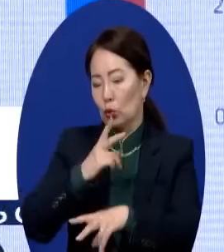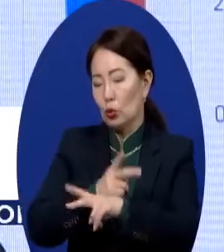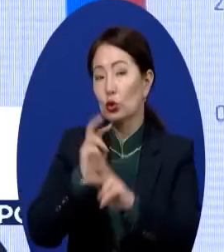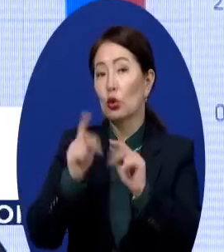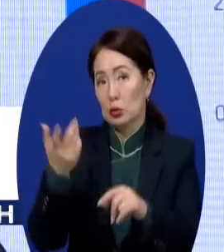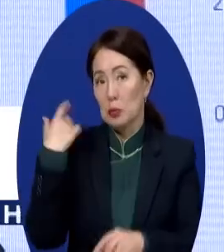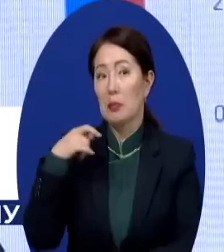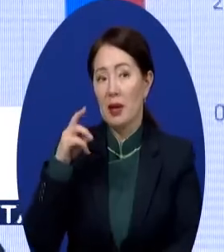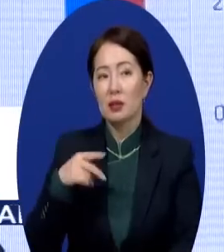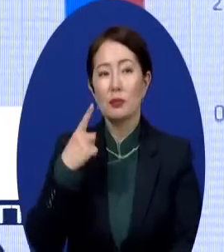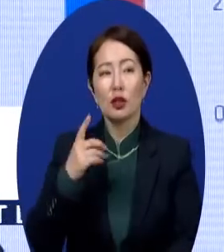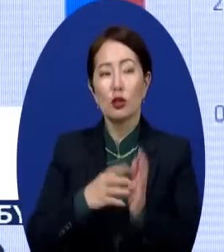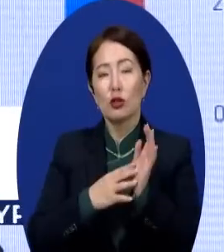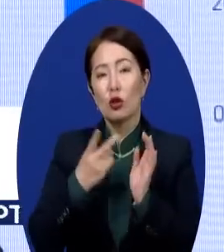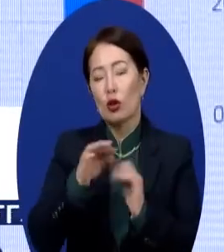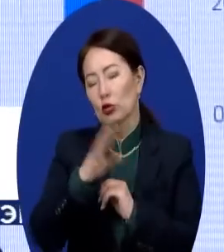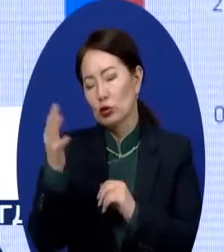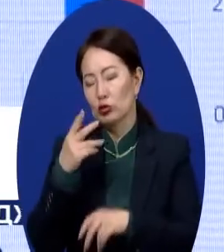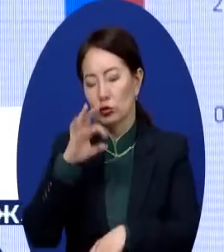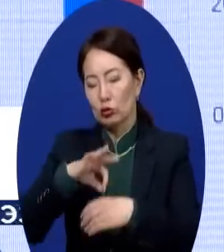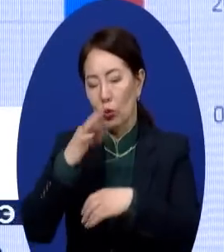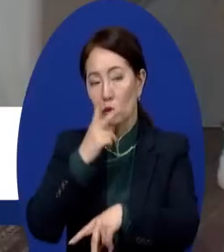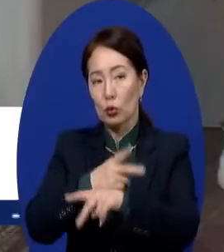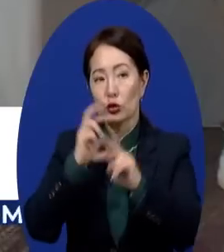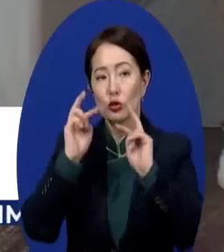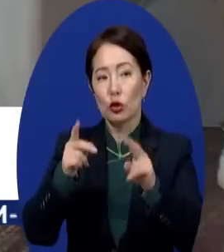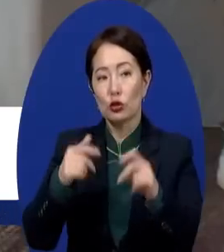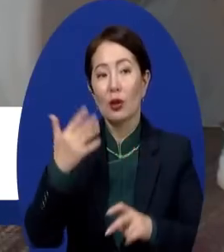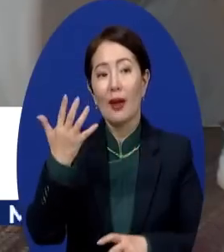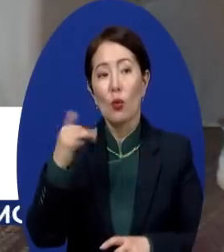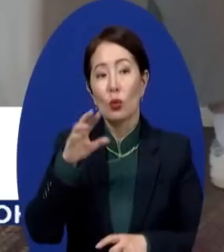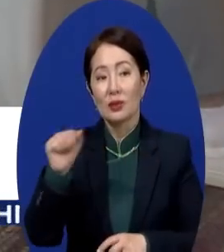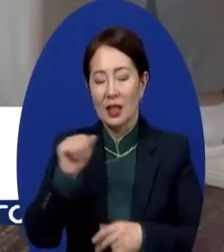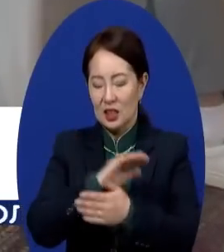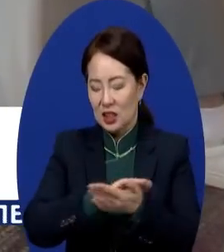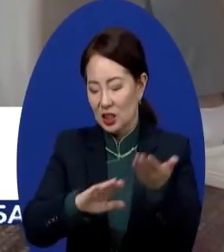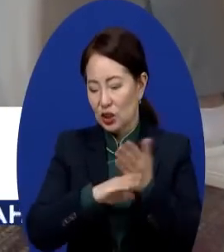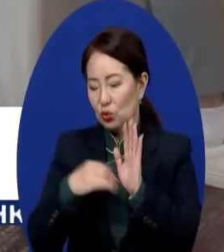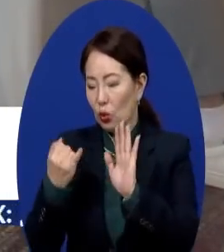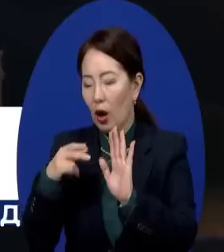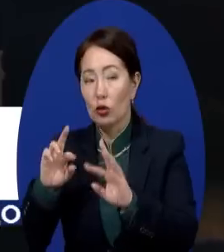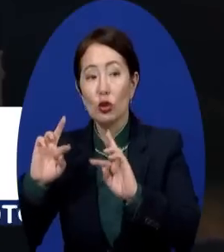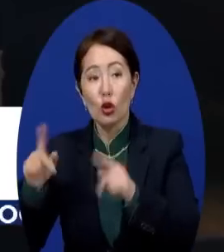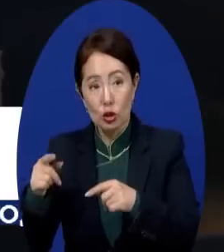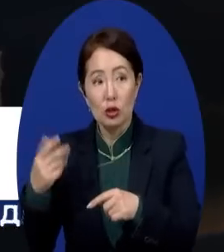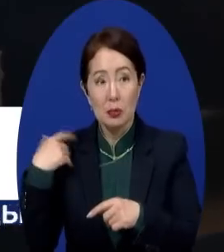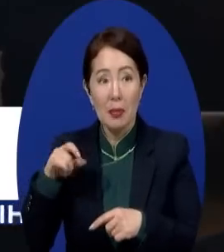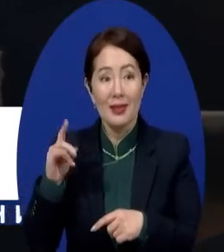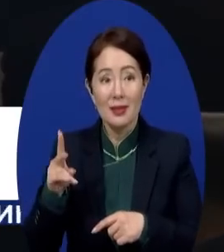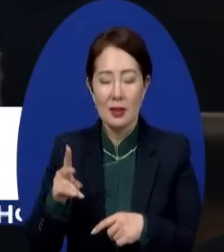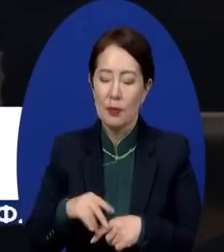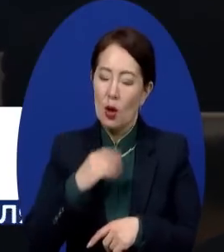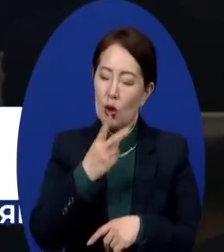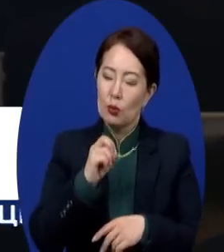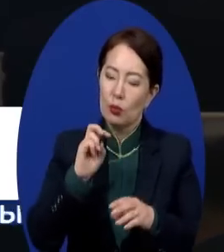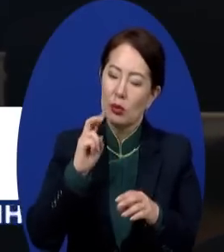ирсэн. 1992 оноос хойш 5 удаа сонгуулийн хуулийг бүрэн шинчилж 6 удаа өөрчлөлт оруулсан. 2002-2004